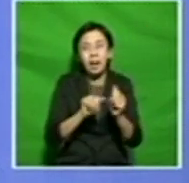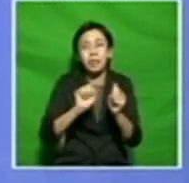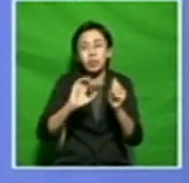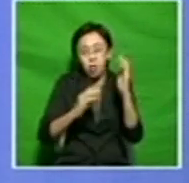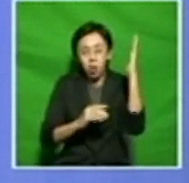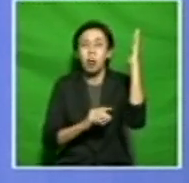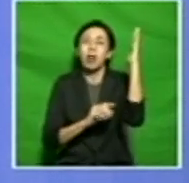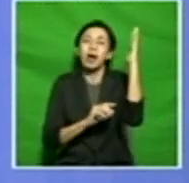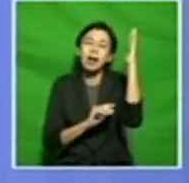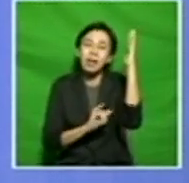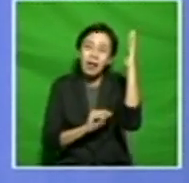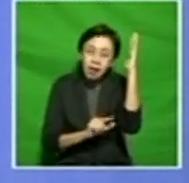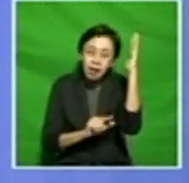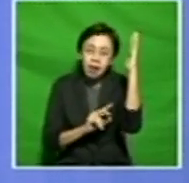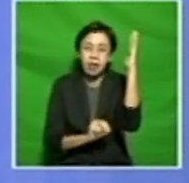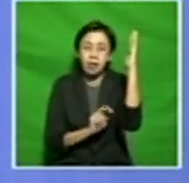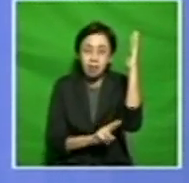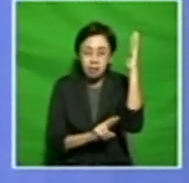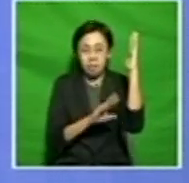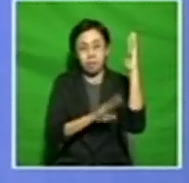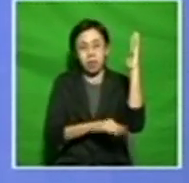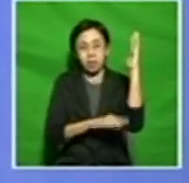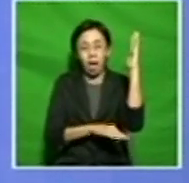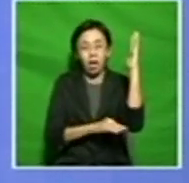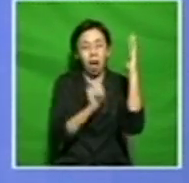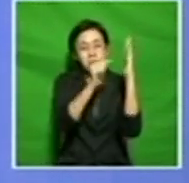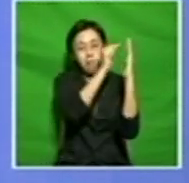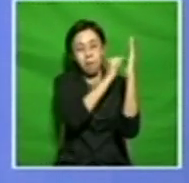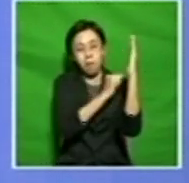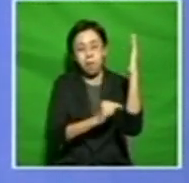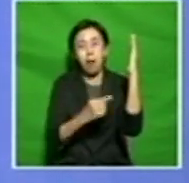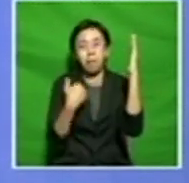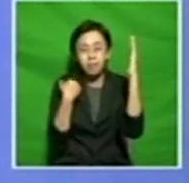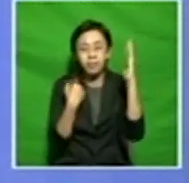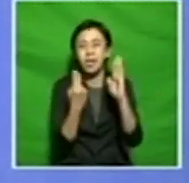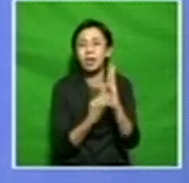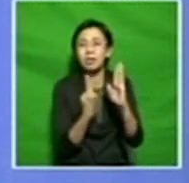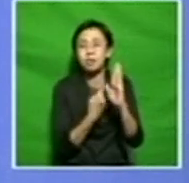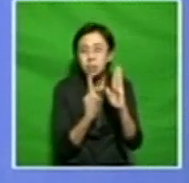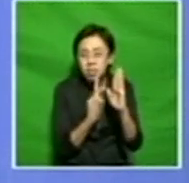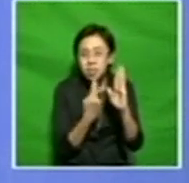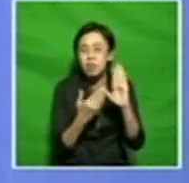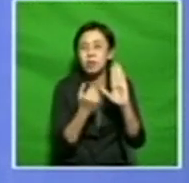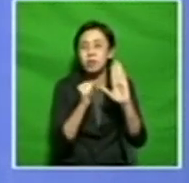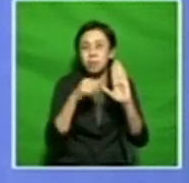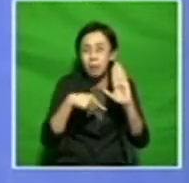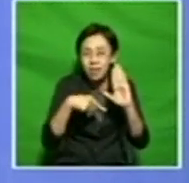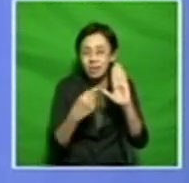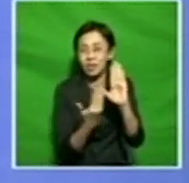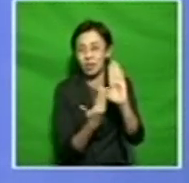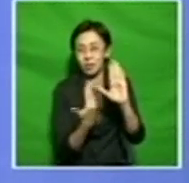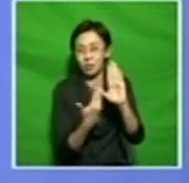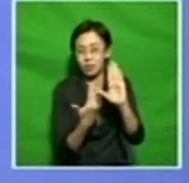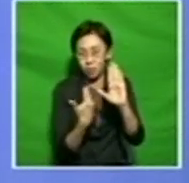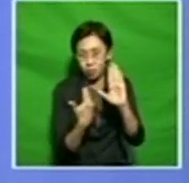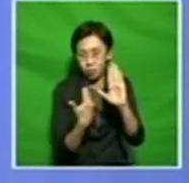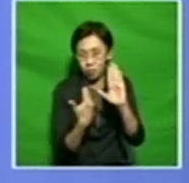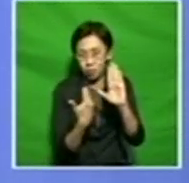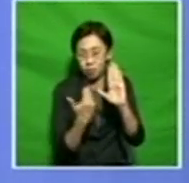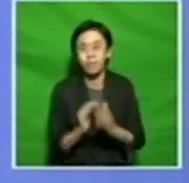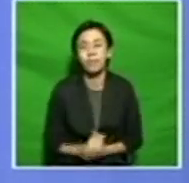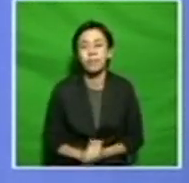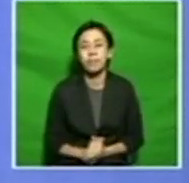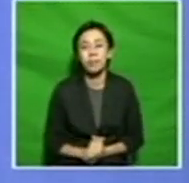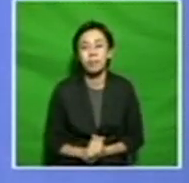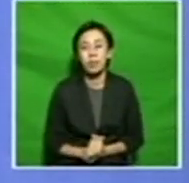ราธิวาสในภาคใต้มีตั้งแต่กาญจนบุรีสุพรรณบุรีทางทิศตะวันตกไปจนกระทั่ง